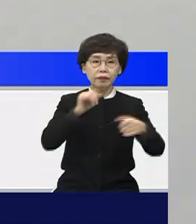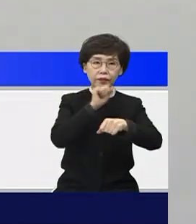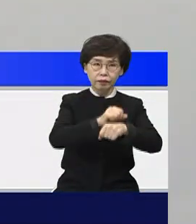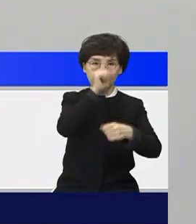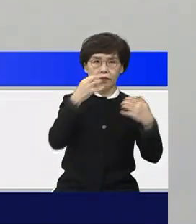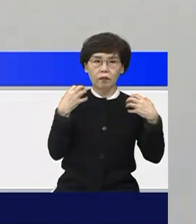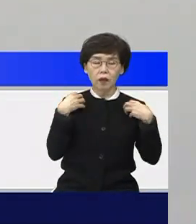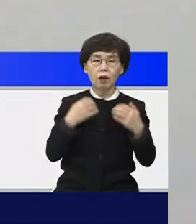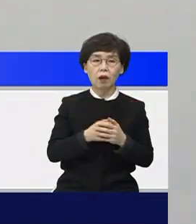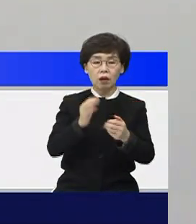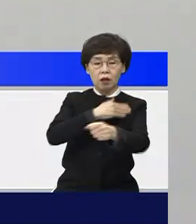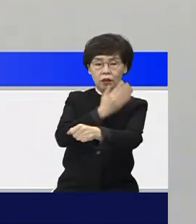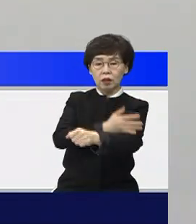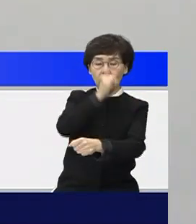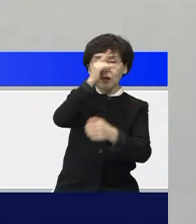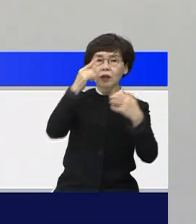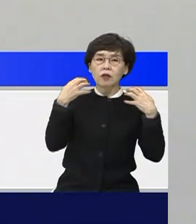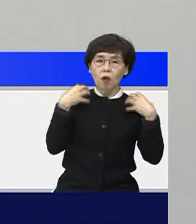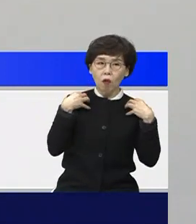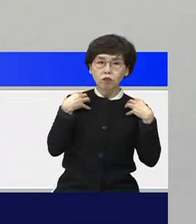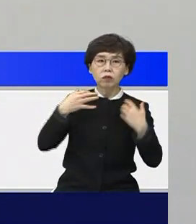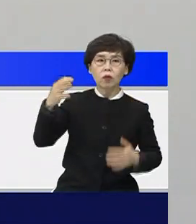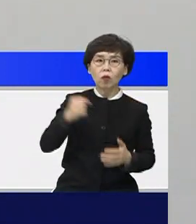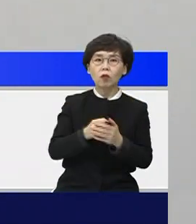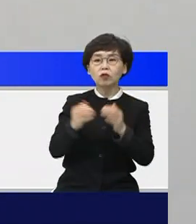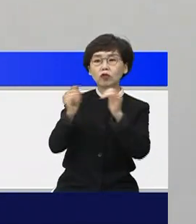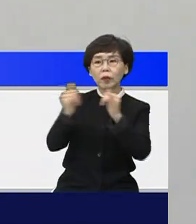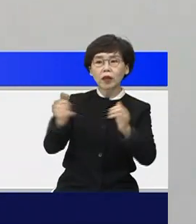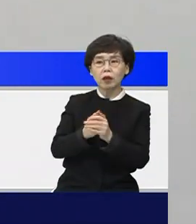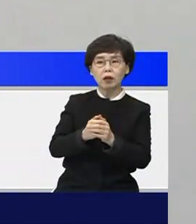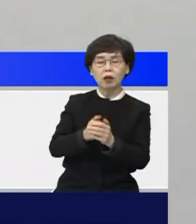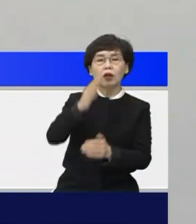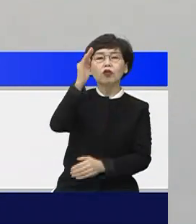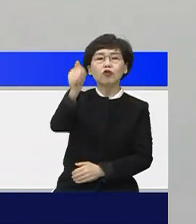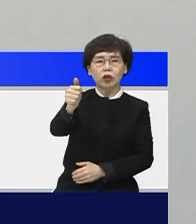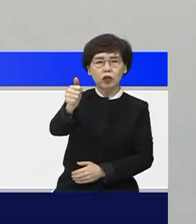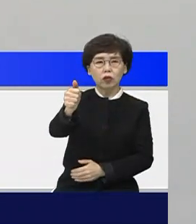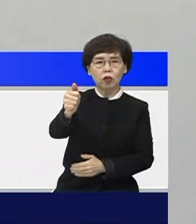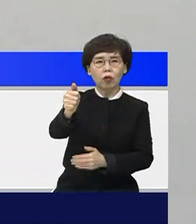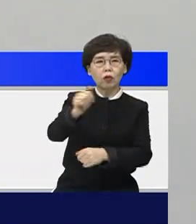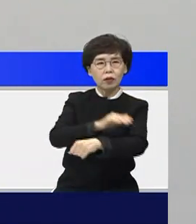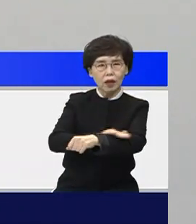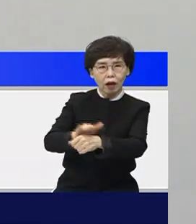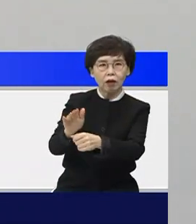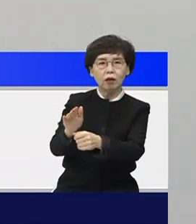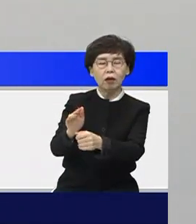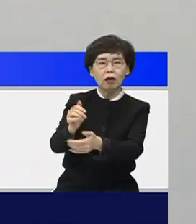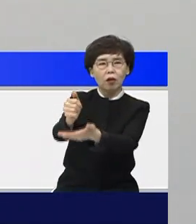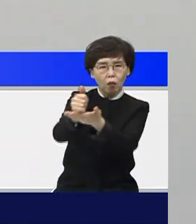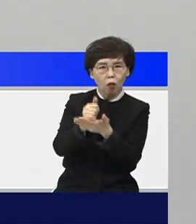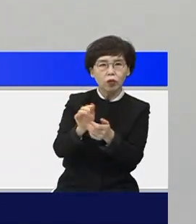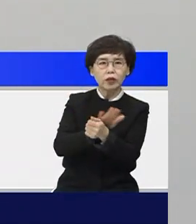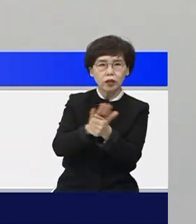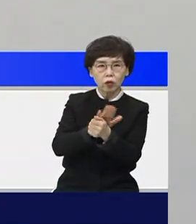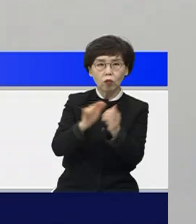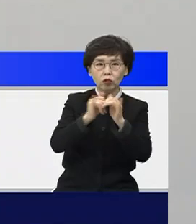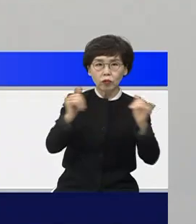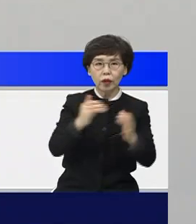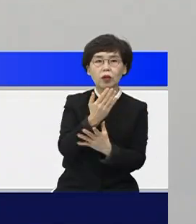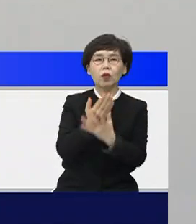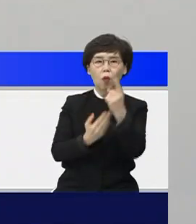정부, 능력 있는 정부로 국민을 주인으로 제대로 모시고 국민